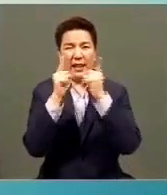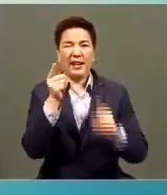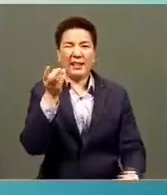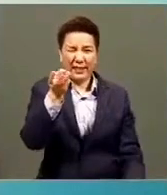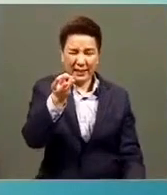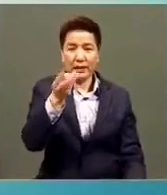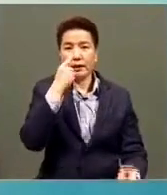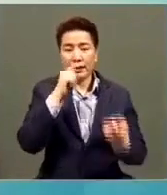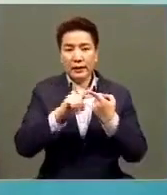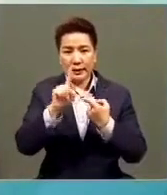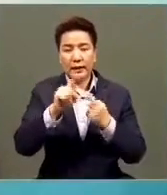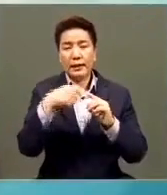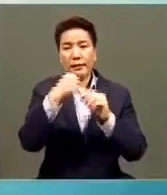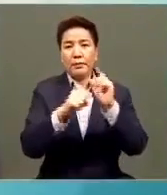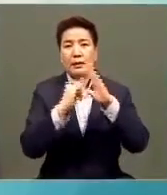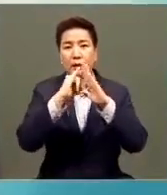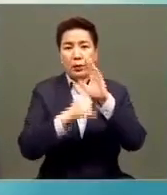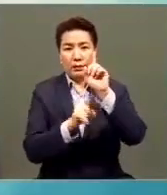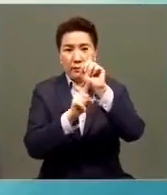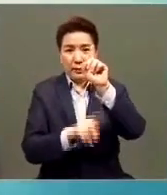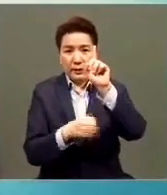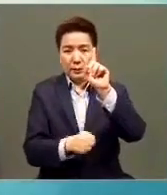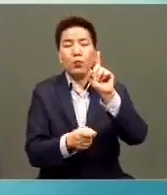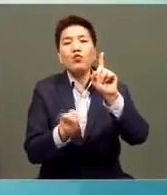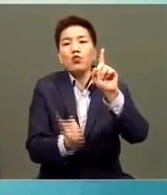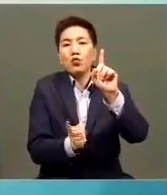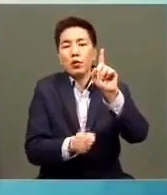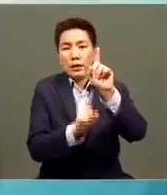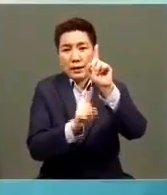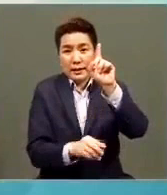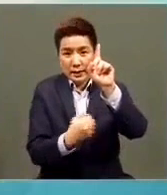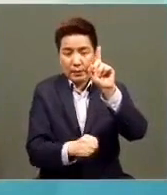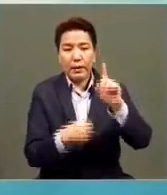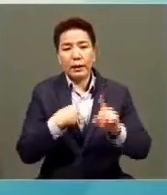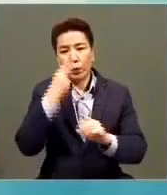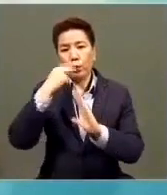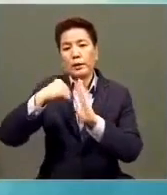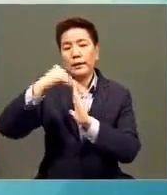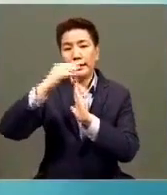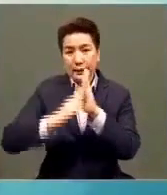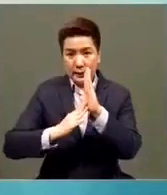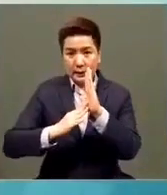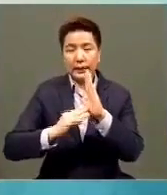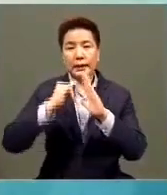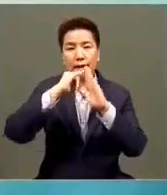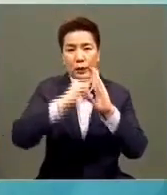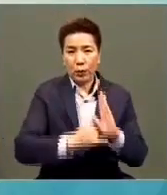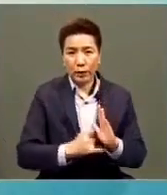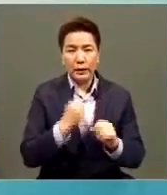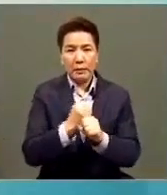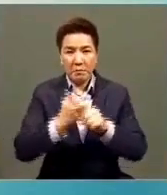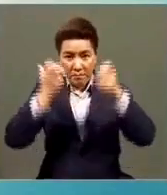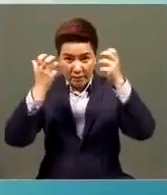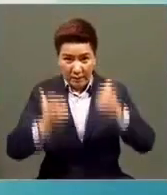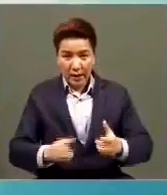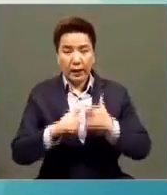ดนึงคือใน10จังหวัดแรกเนี่ยยังไม่ได้เปลี่ยนแปลงมากมายนะคะแต่ว่าอยากให้ดูสีด้วยว่าแต่ละจังหวัดยังคงทำงานหนัก